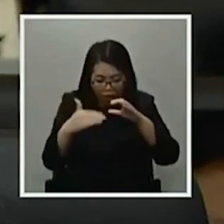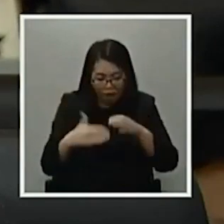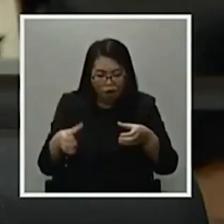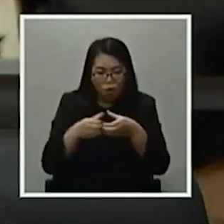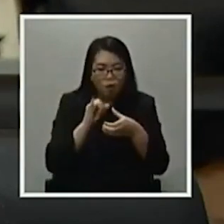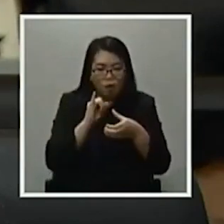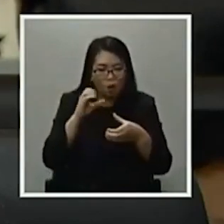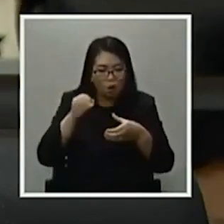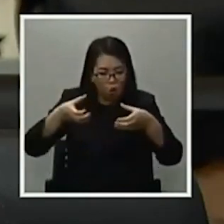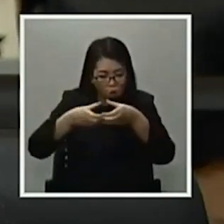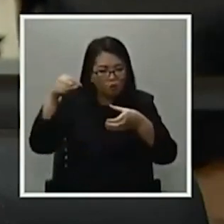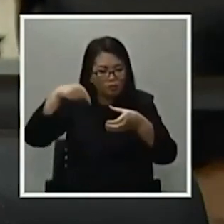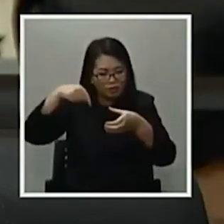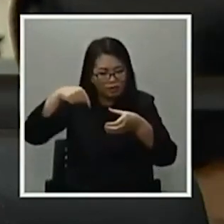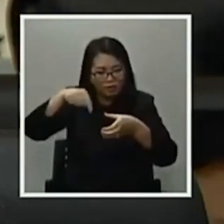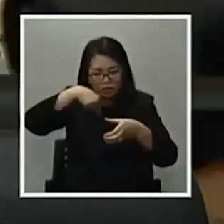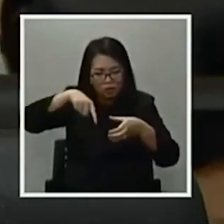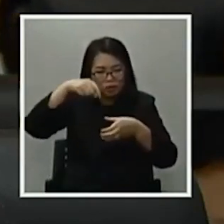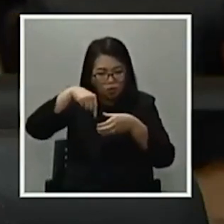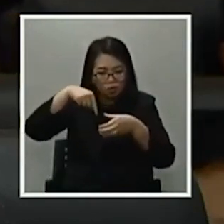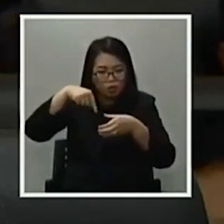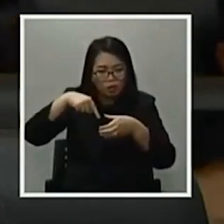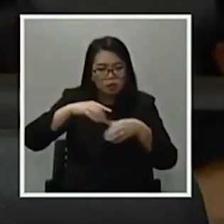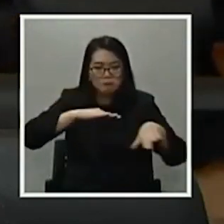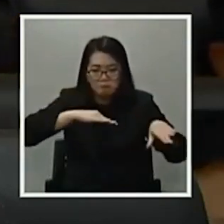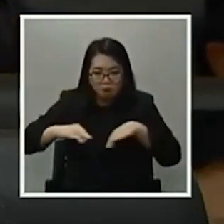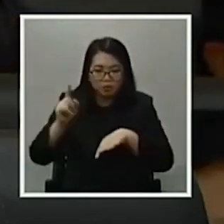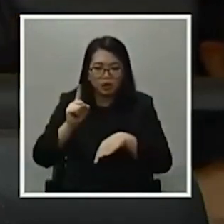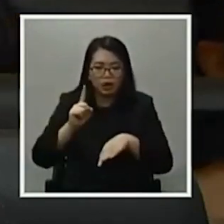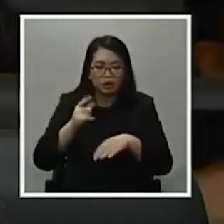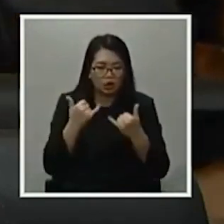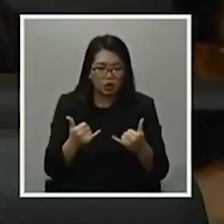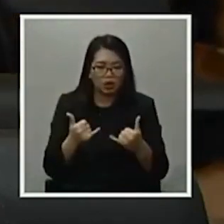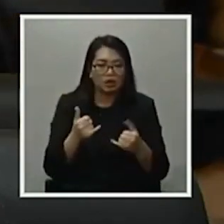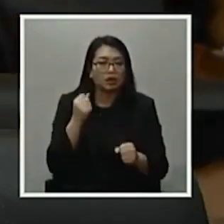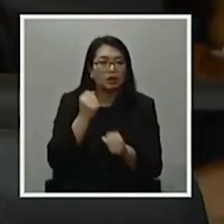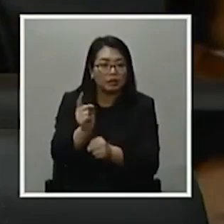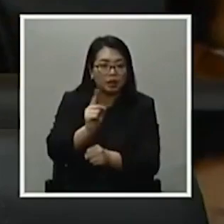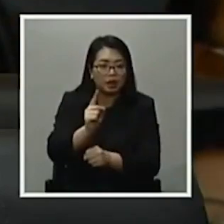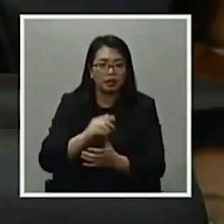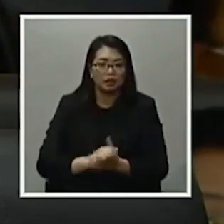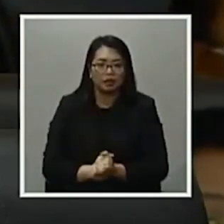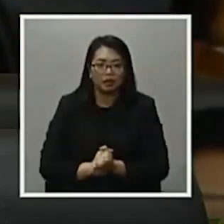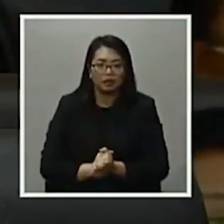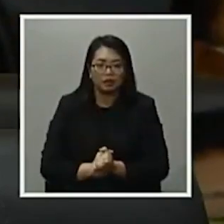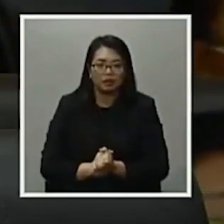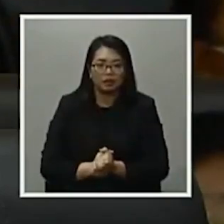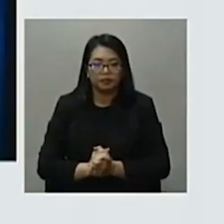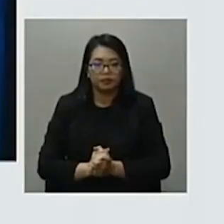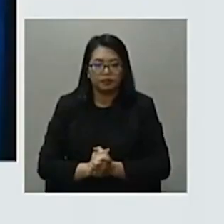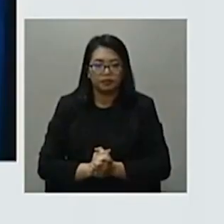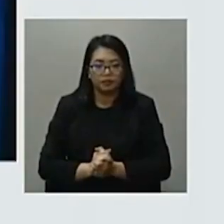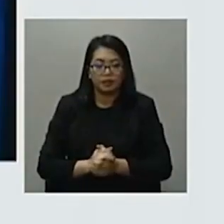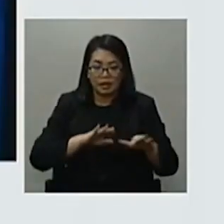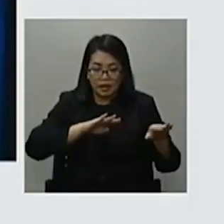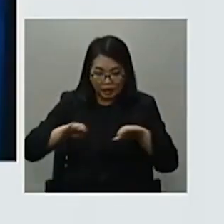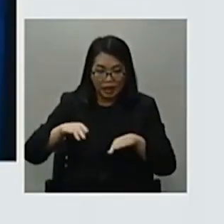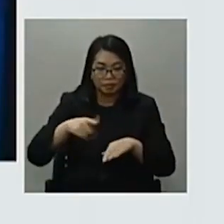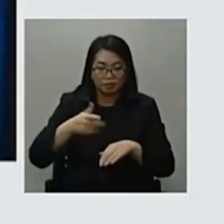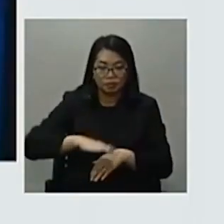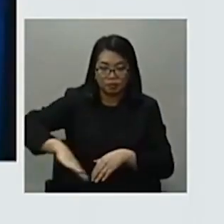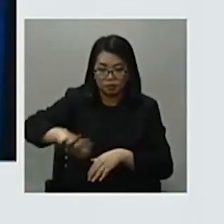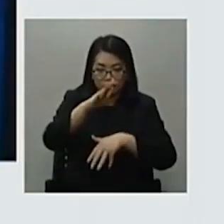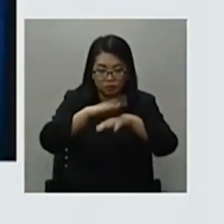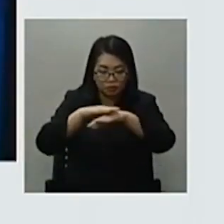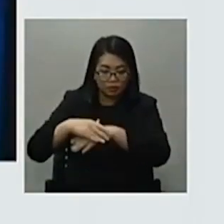ของ IO เหล่านี้เนี่ยนะฮะได้พร้อมกันณบัดนี้ฮะผมเปิดสไลด์เลยฮะเตรียมมือถือได้เลย